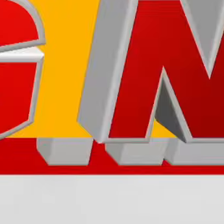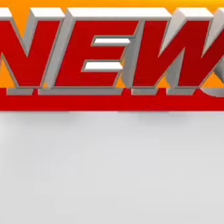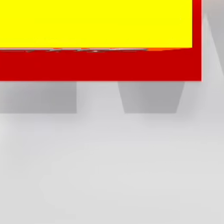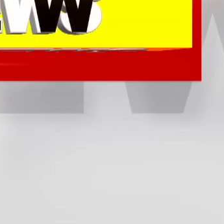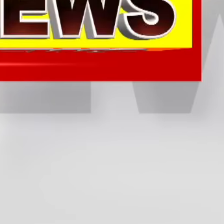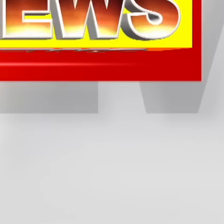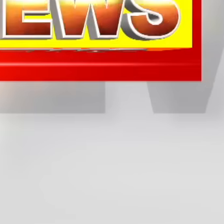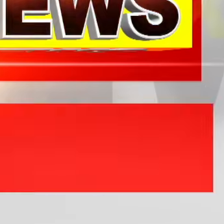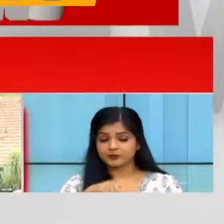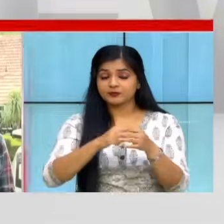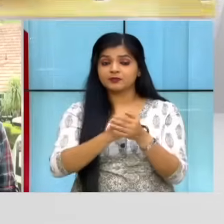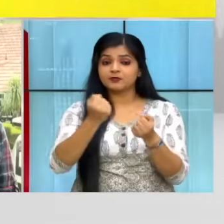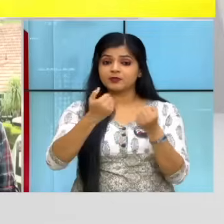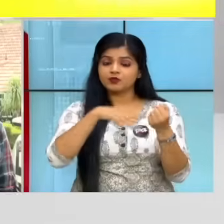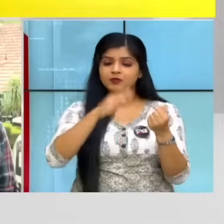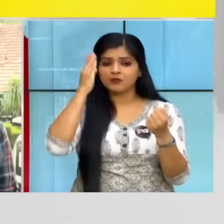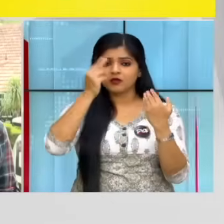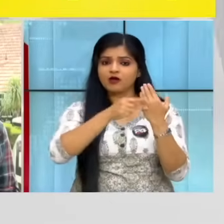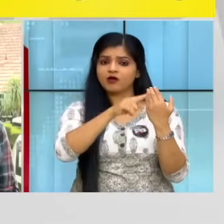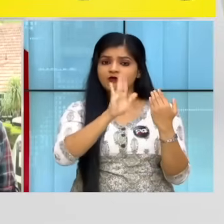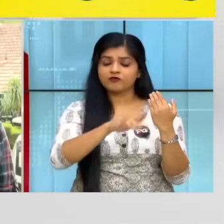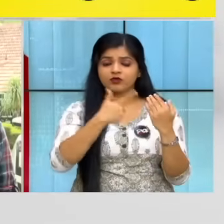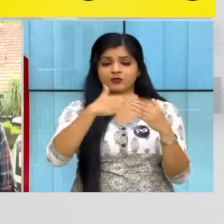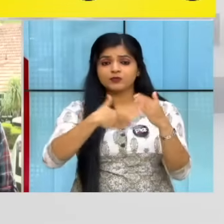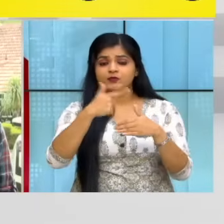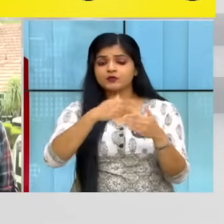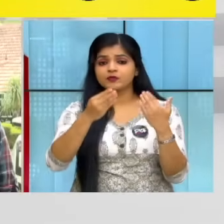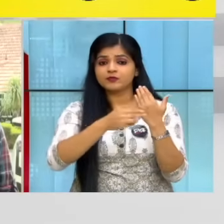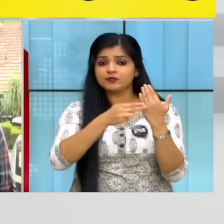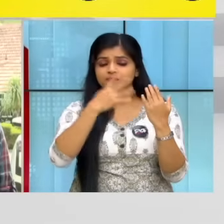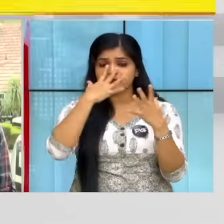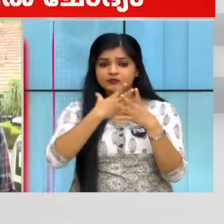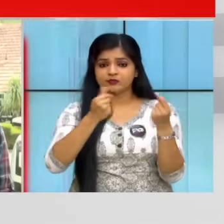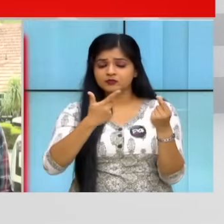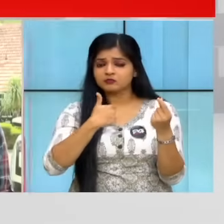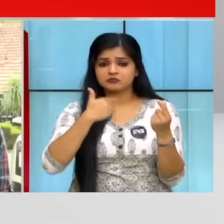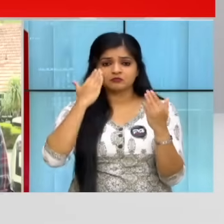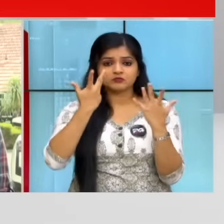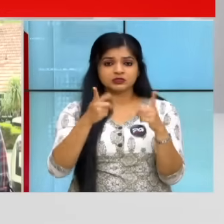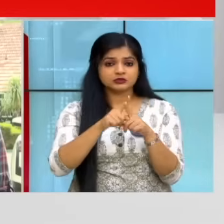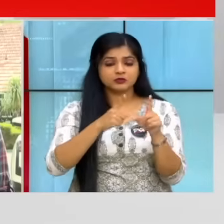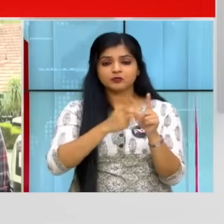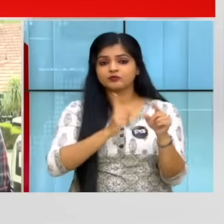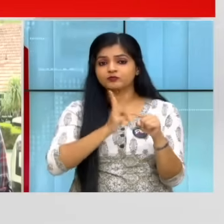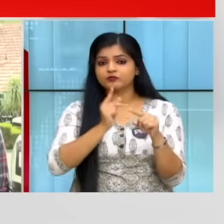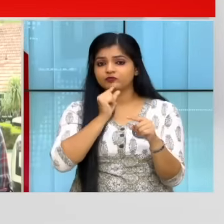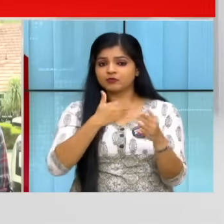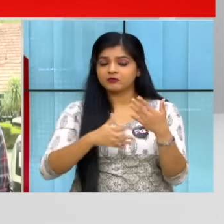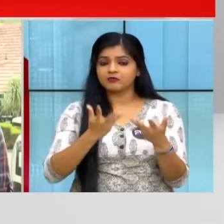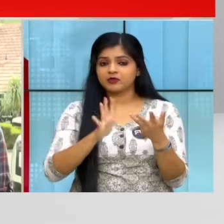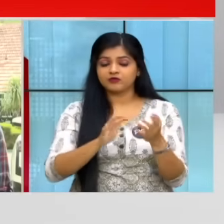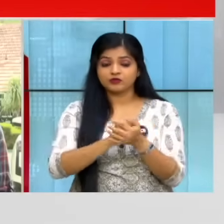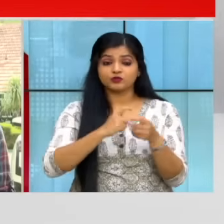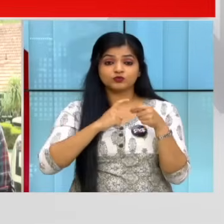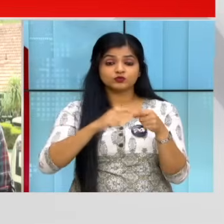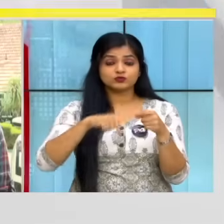പ്രശ്നമുണ്ടായ ഘട്ടത്തിൽ ബസ്സിൽ മെമ്മറി കാർഡ് ഉണ്ടായിരുന്നു. പിന്നീട് അതെങ്ങനെ നഷ്ടമായി എന്നറിയില്ല എന്ന മൊഴി തന്നെയായിരിക്കും യദു ആവർത്തിക്കുക. എന്തായാലും ഇതുമായി ബന്ധപ്പെട്ട ചോദ്യം ചെയ്യൽ